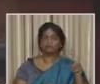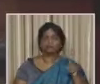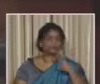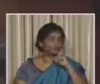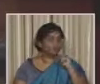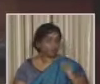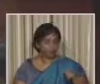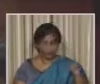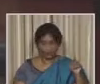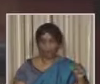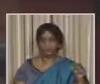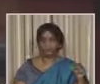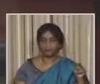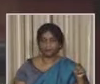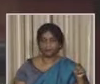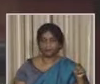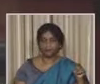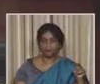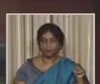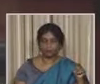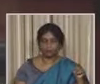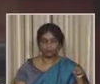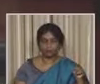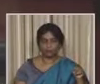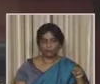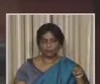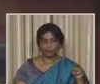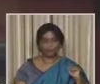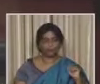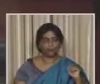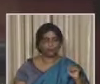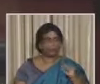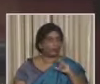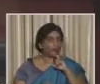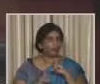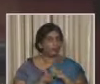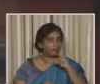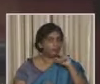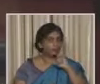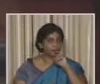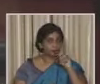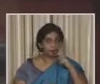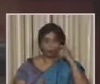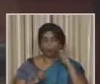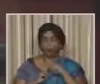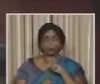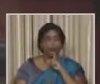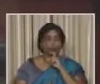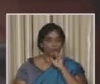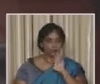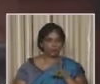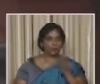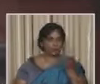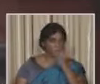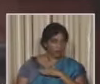இருக்கின்றது கொழும்பு மாவட்ட நீதிமன்றம் அளித்த ஒரு தீர்ப்பு. இந்த மாவட்ட நீதிமன்றத்தில் இதற்கு முன்னர் அவருக்கு